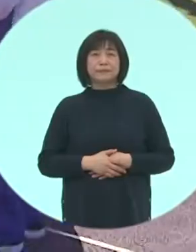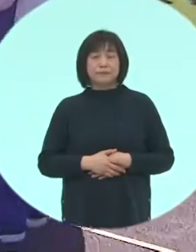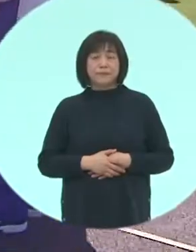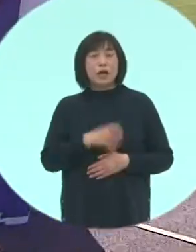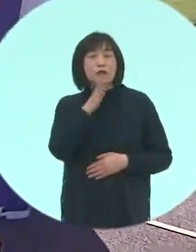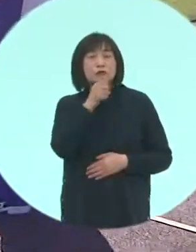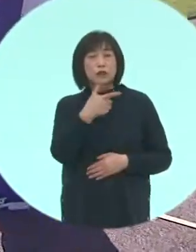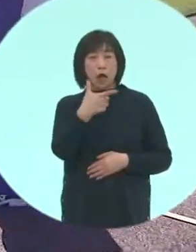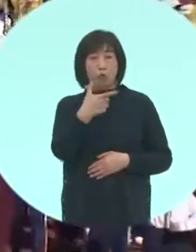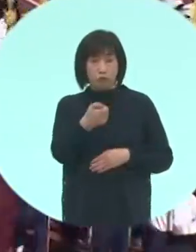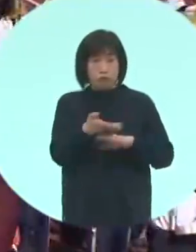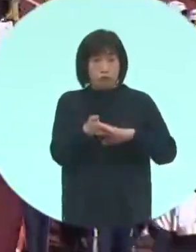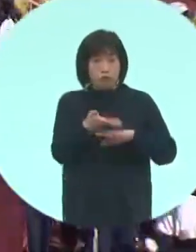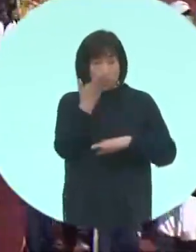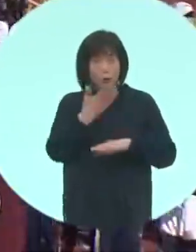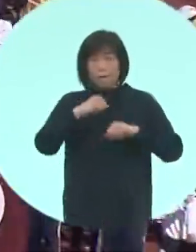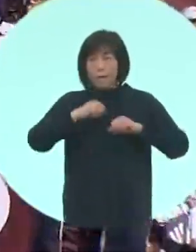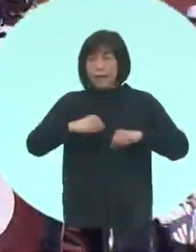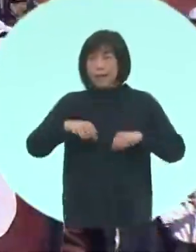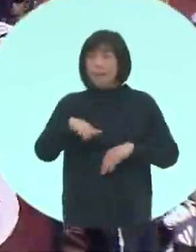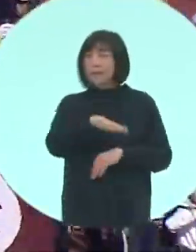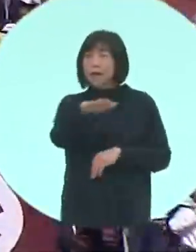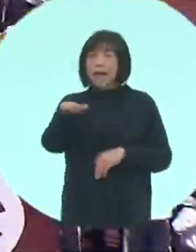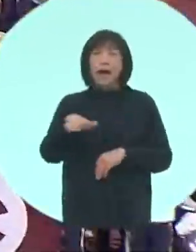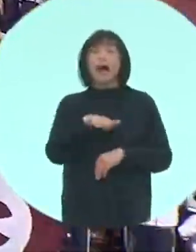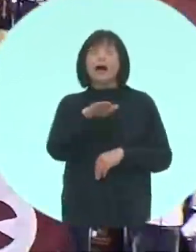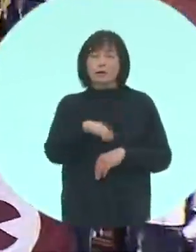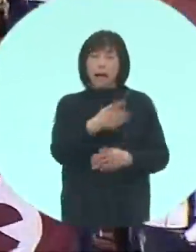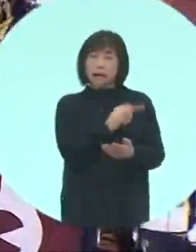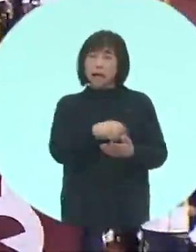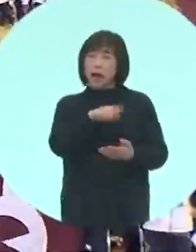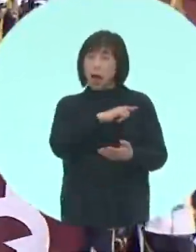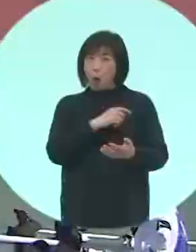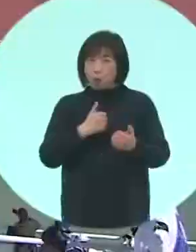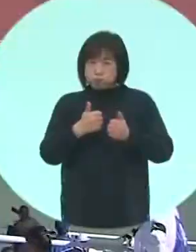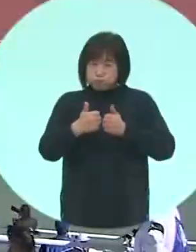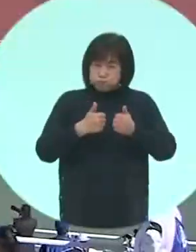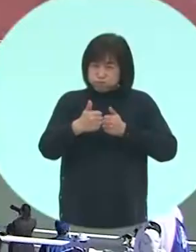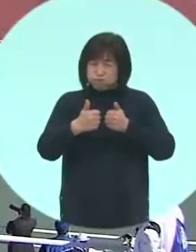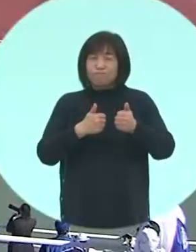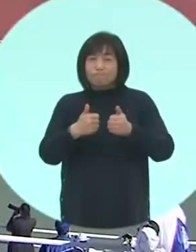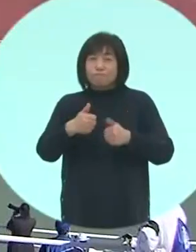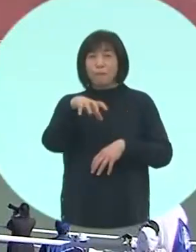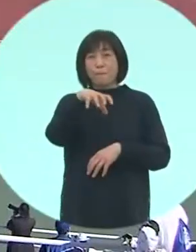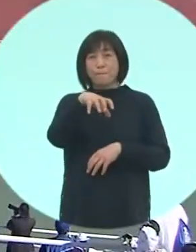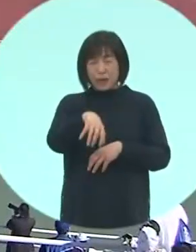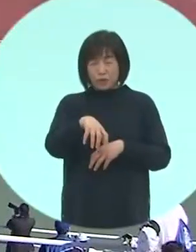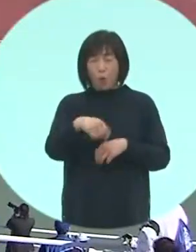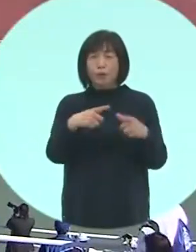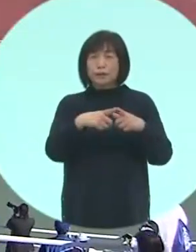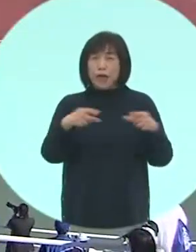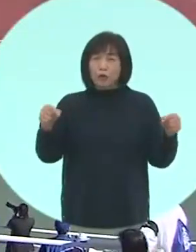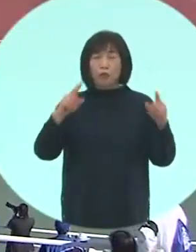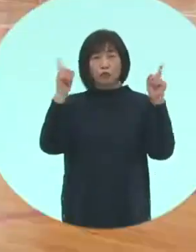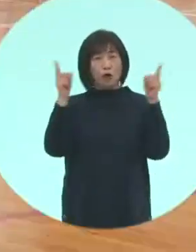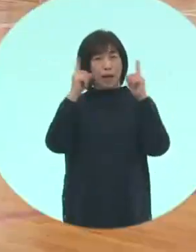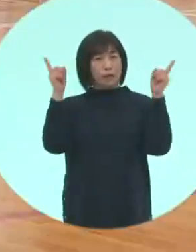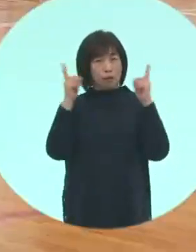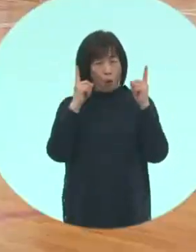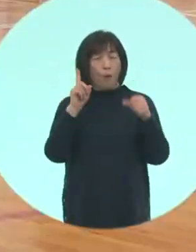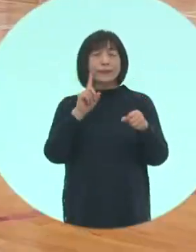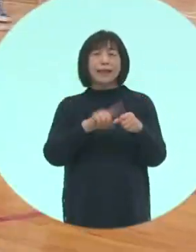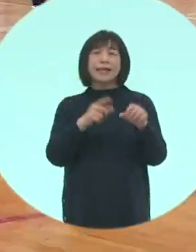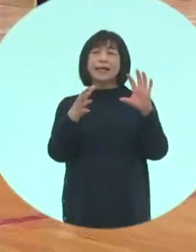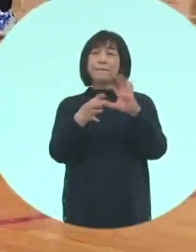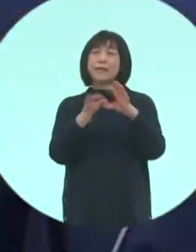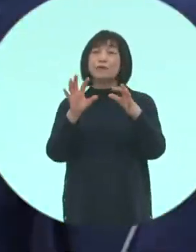60歳以上の元気な皆さんがその力を競い合う全国的なイベント、年輪ピ